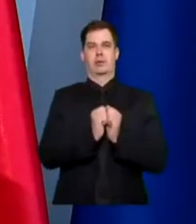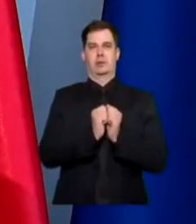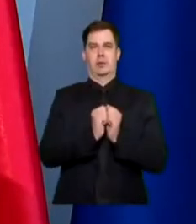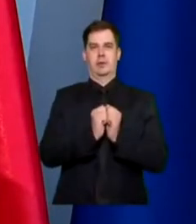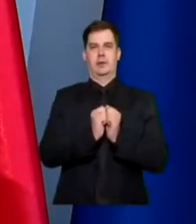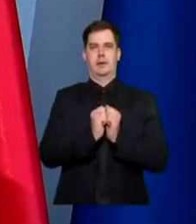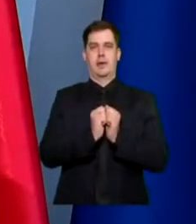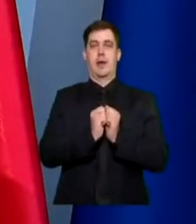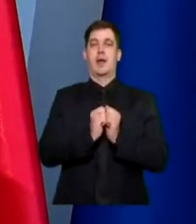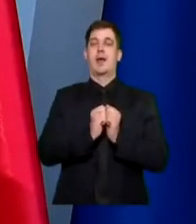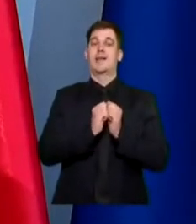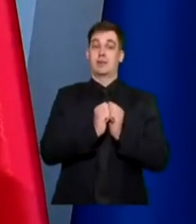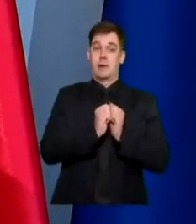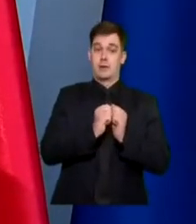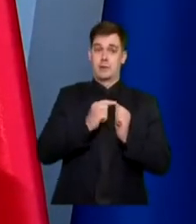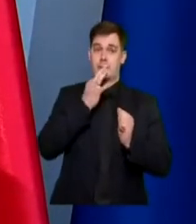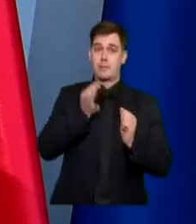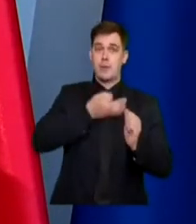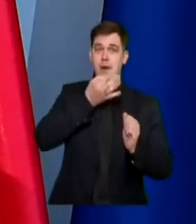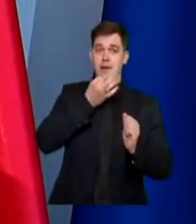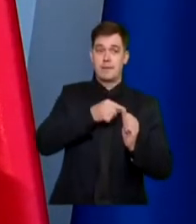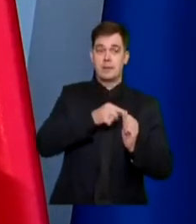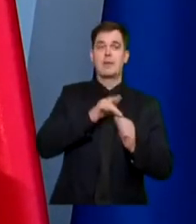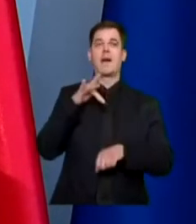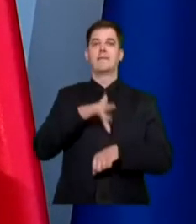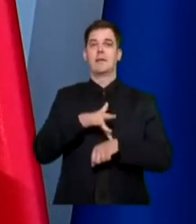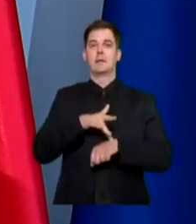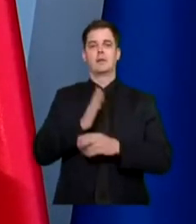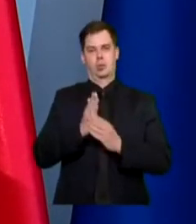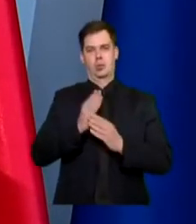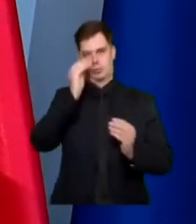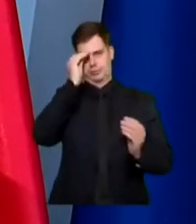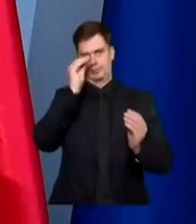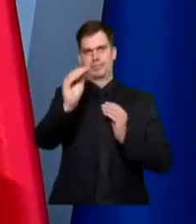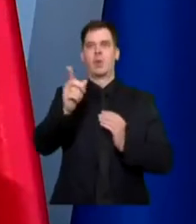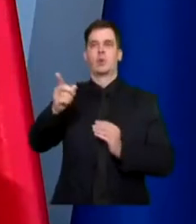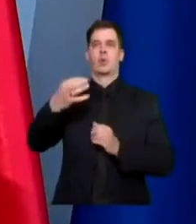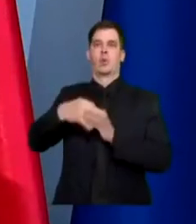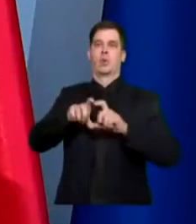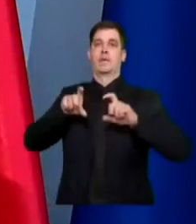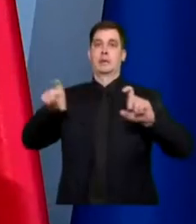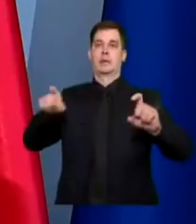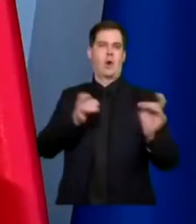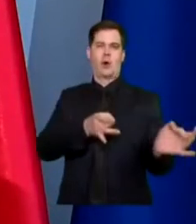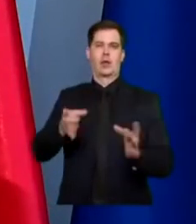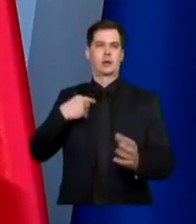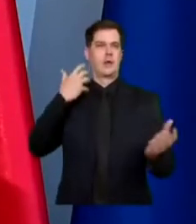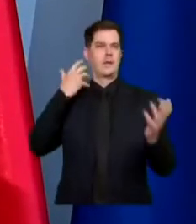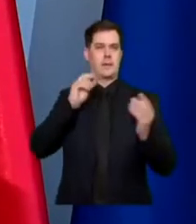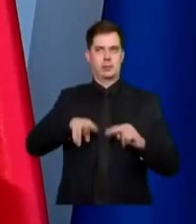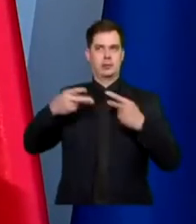wtedy wyniki tych egzaminów poprawkowych byłyby już do wiadomości uczelni i uczniów samych do